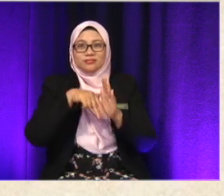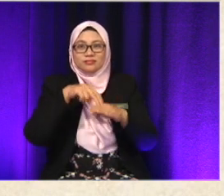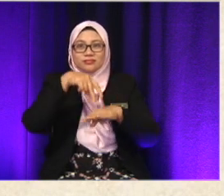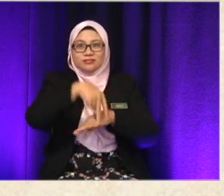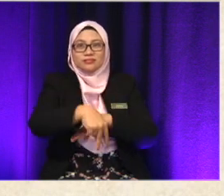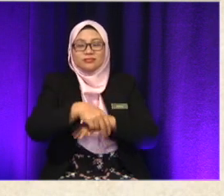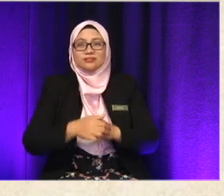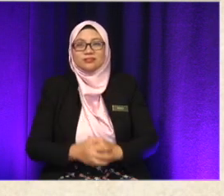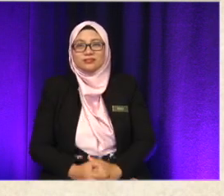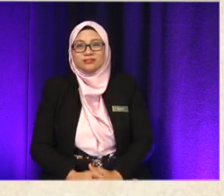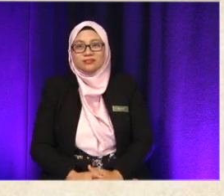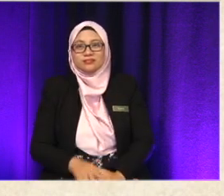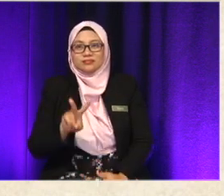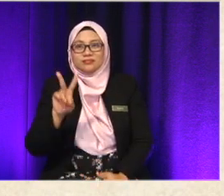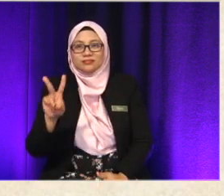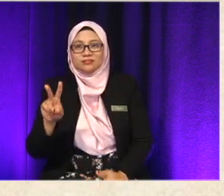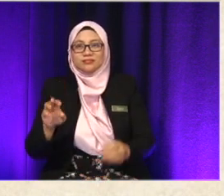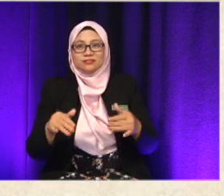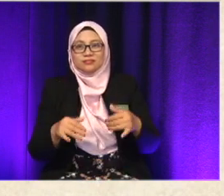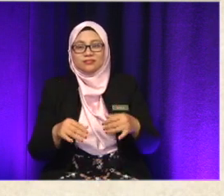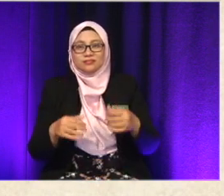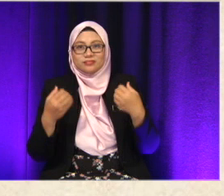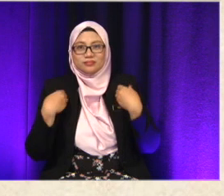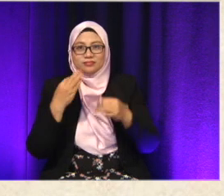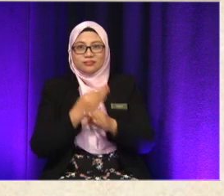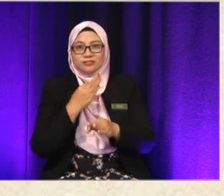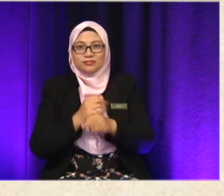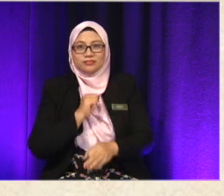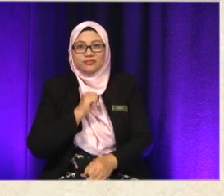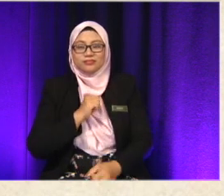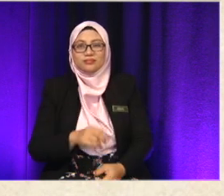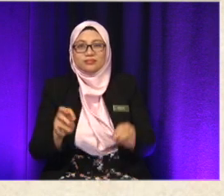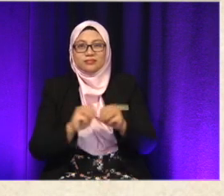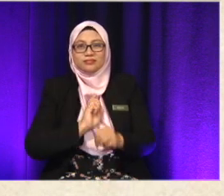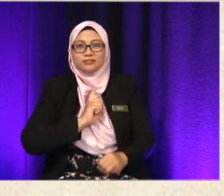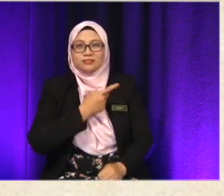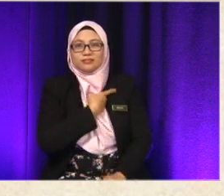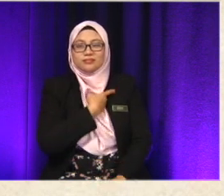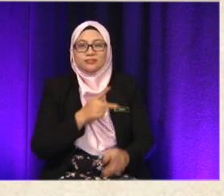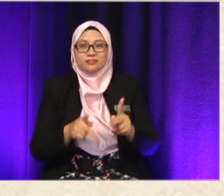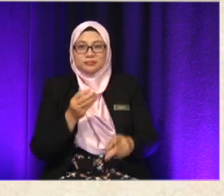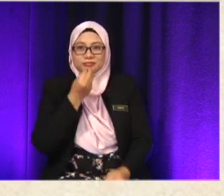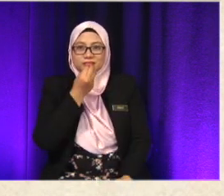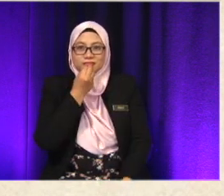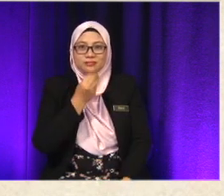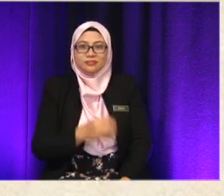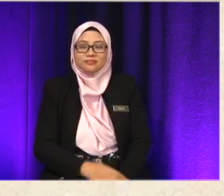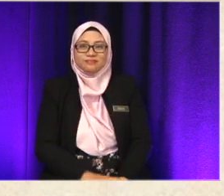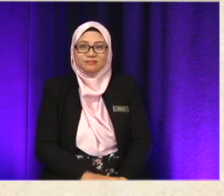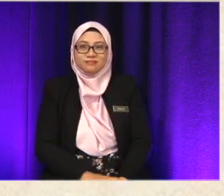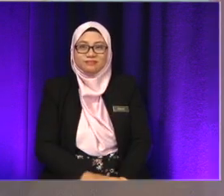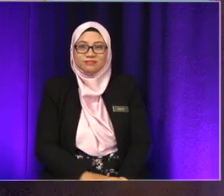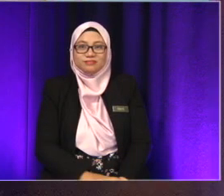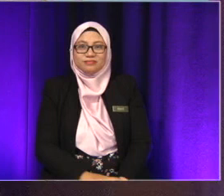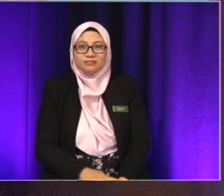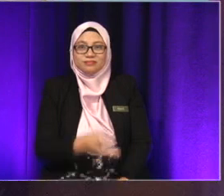peranan. Okey, kedua-dua injak tu main peranan. Okey. Teruskan lagi. Macam kita lah kan. Kalau kita makan kan, orang kata